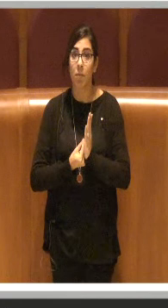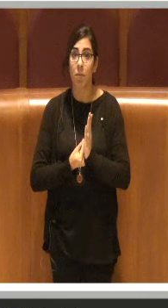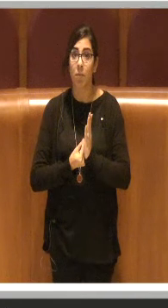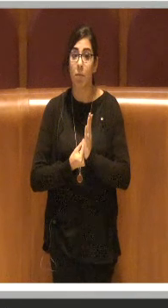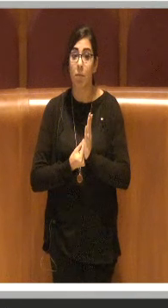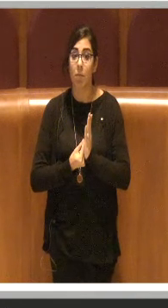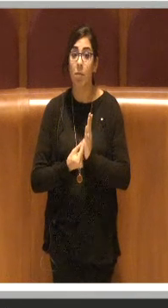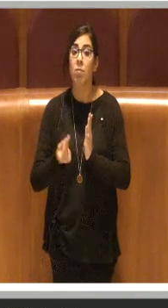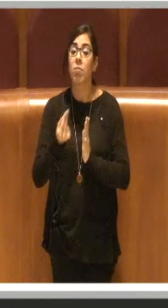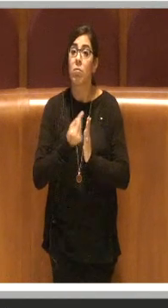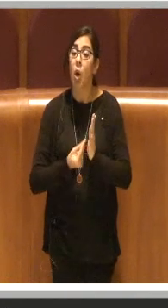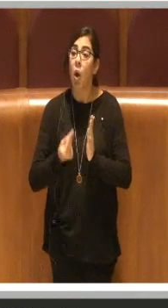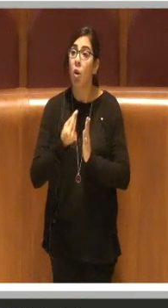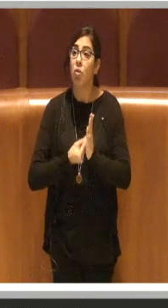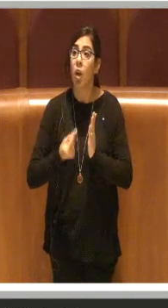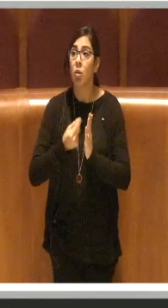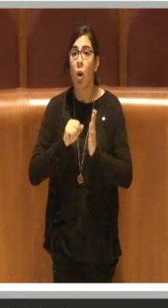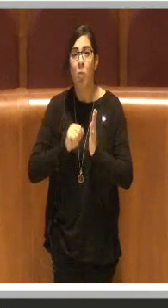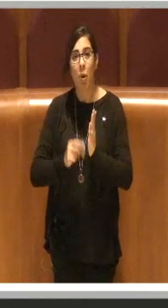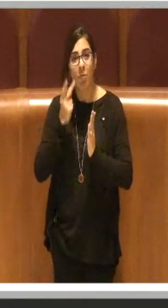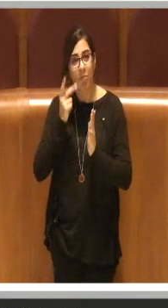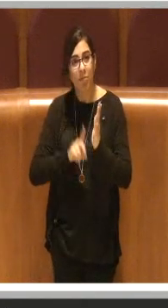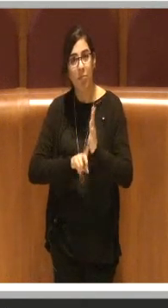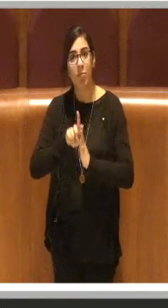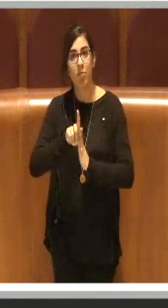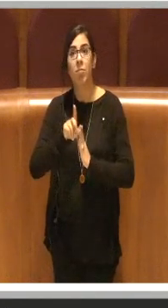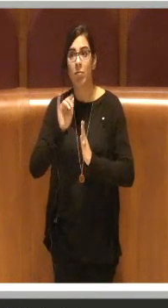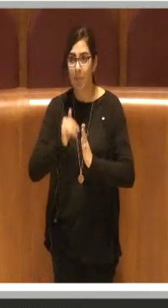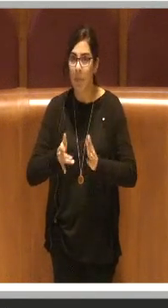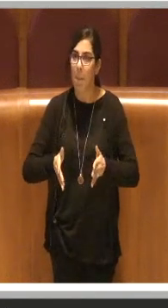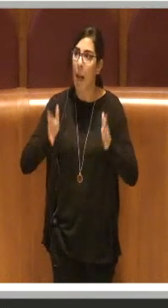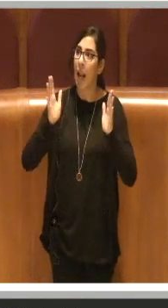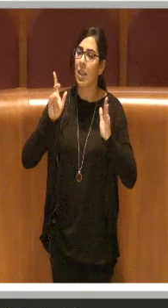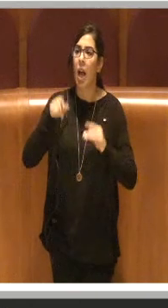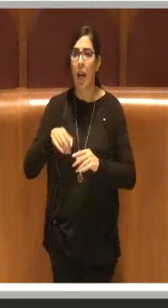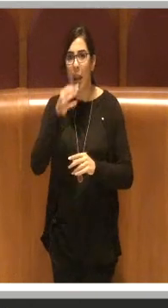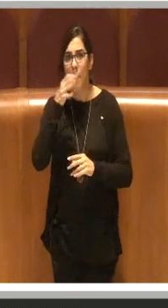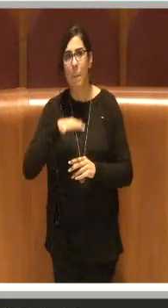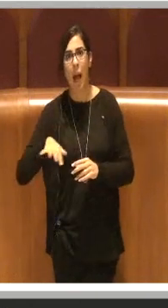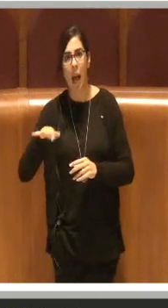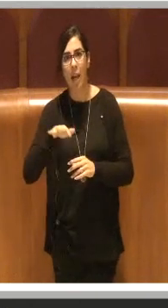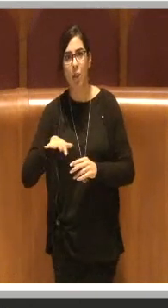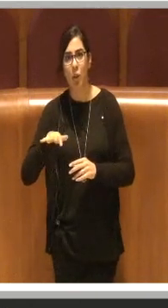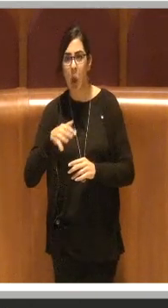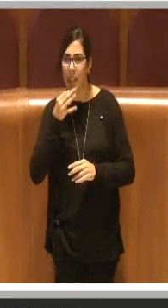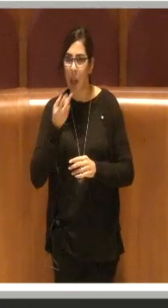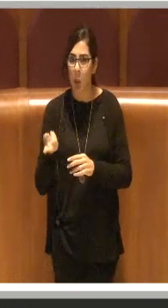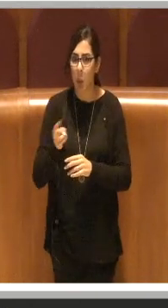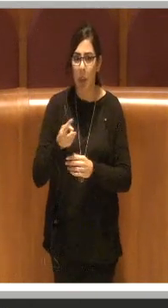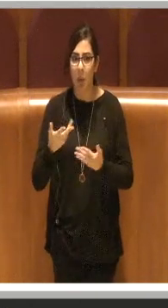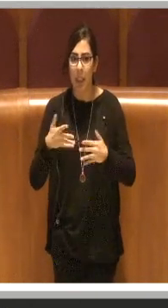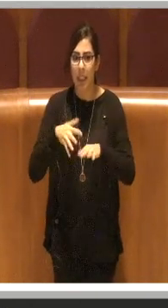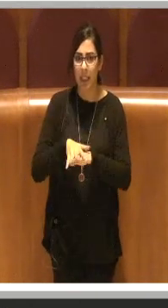che veda la realizzazione sì del palazzetto ma anche del parco, un progetto integrato, quindi dove il